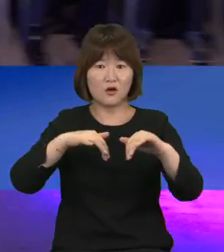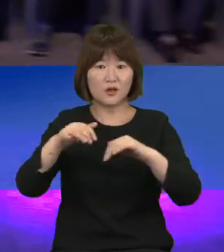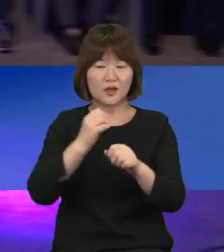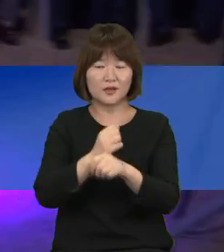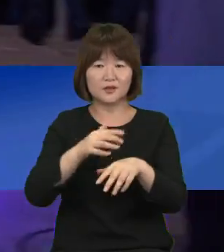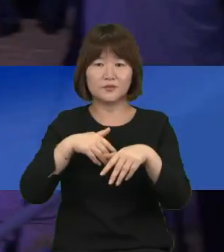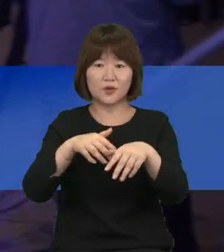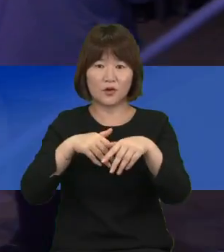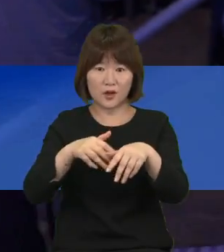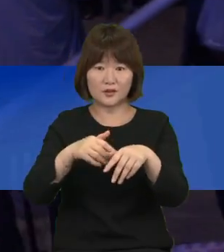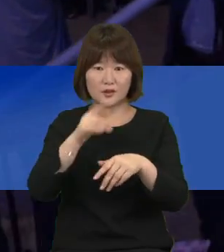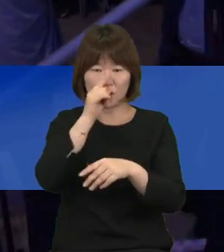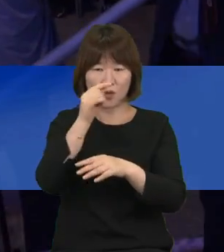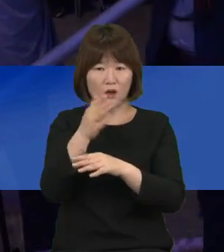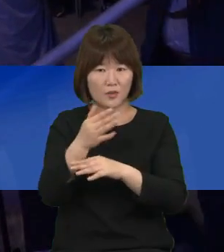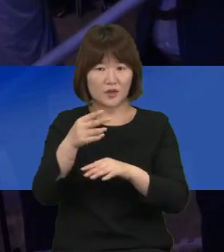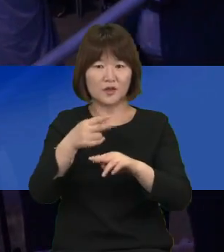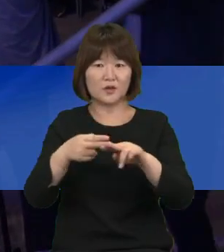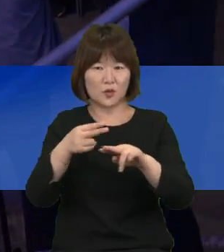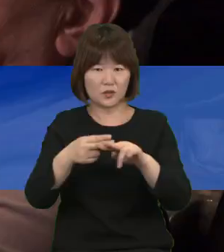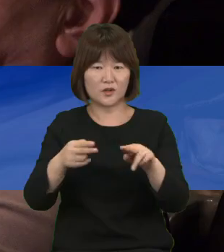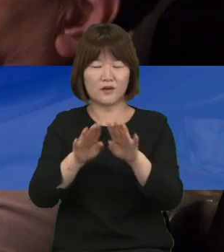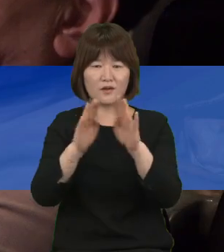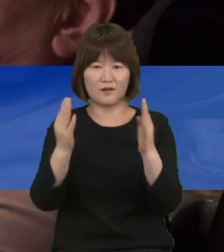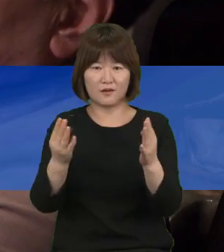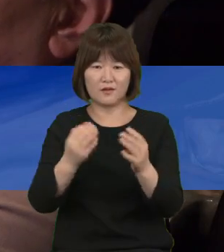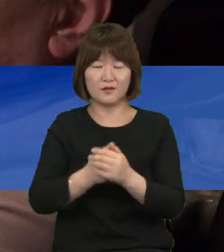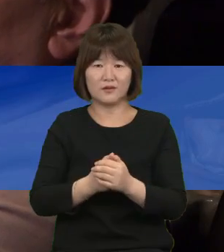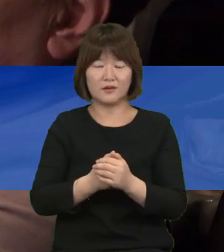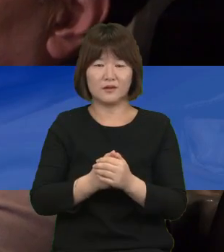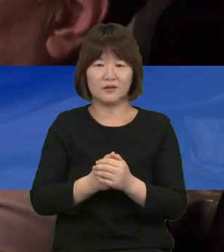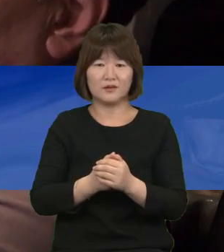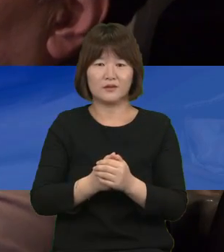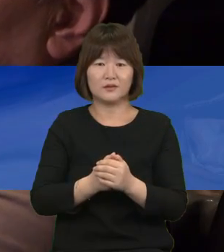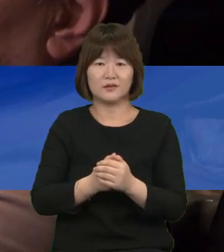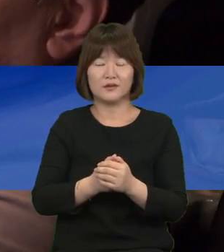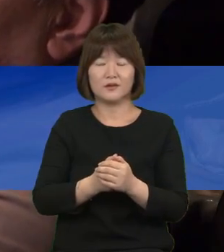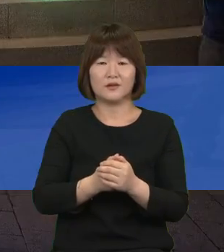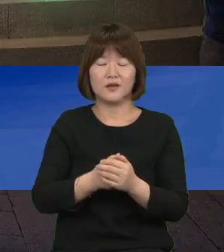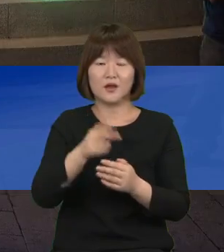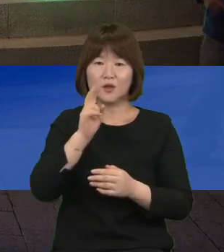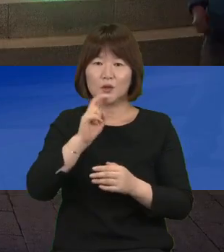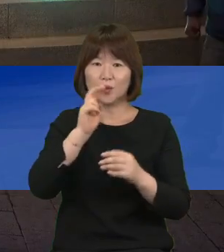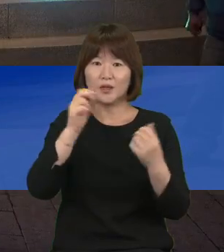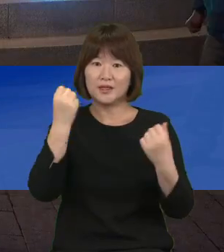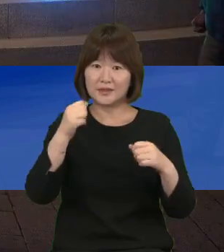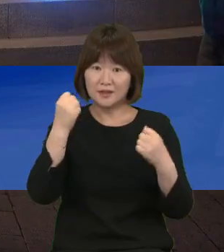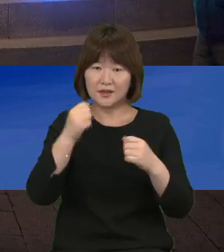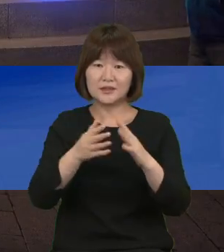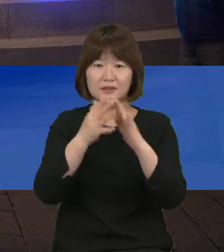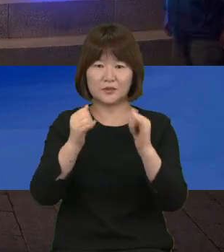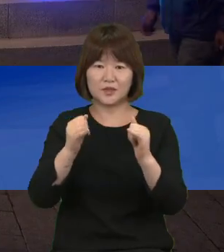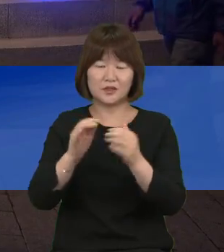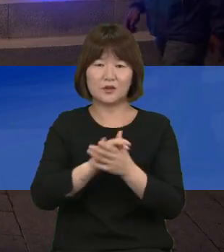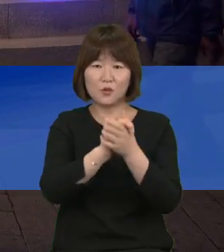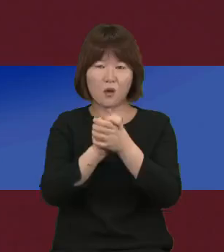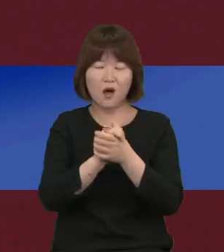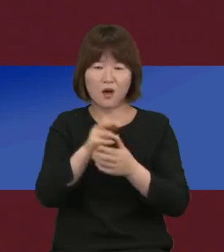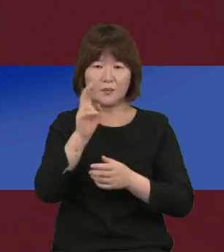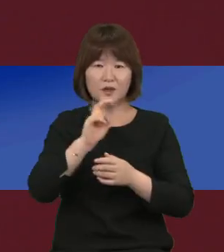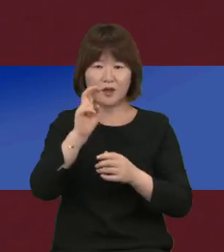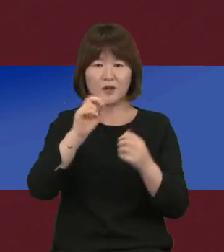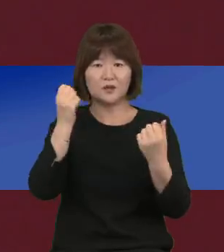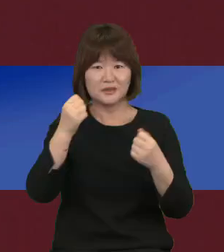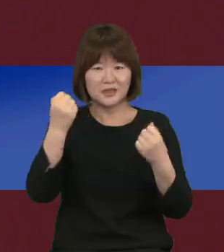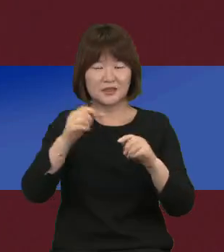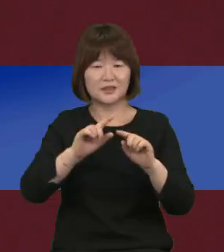동해 용왕 퍼레이드, 과메기 요리 경연이 열렸습니다. 이 밖에도 구룡포 과메기 노래자랑, 시민화합 가요 콘서트